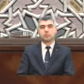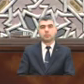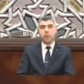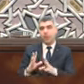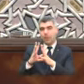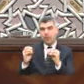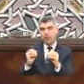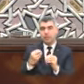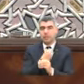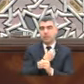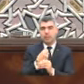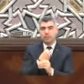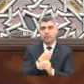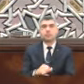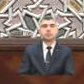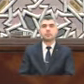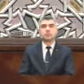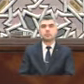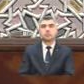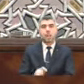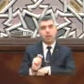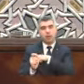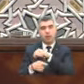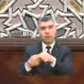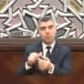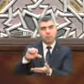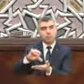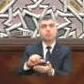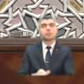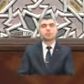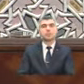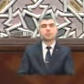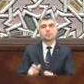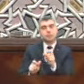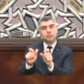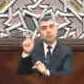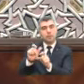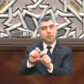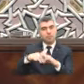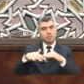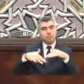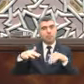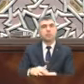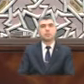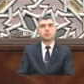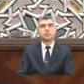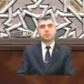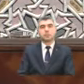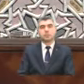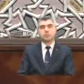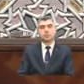الخصاصف الأطر الطبية بالعالم القروي للسيدات والسادة النواب المحترمين من